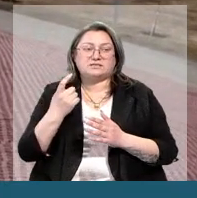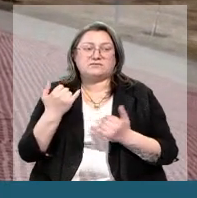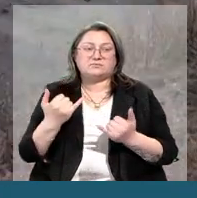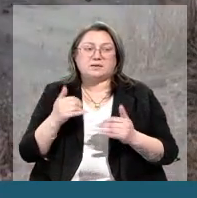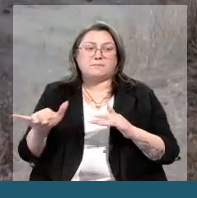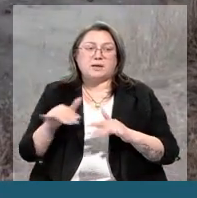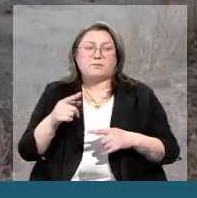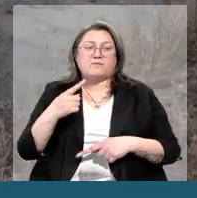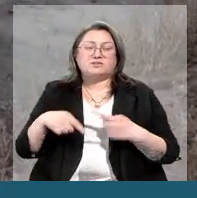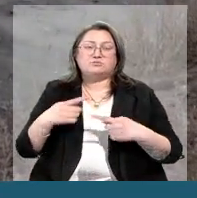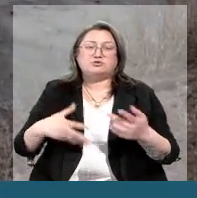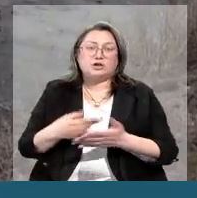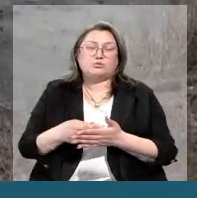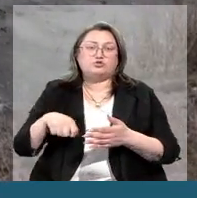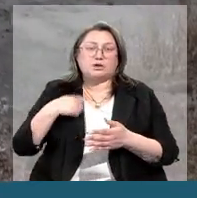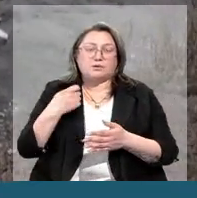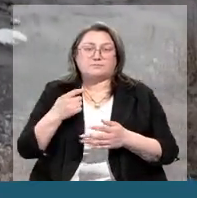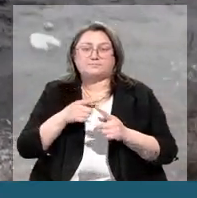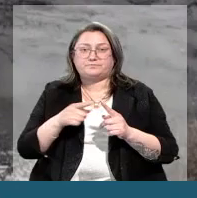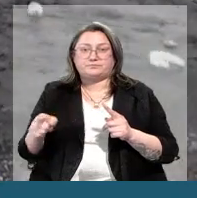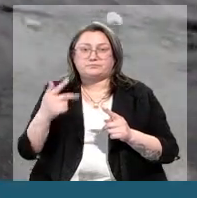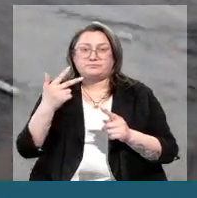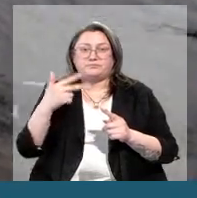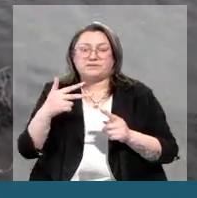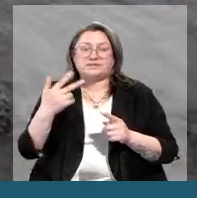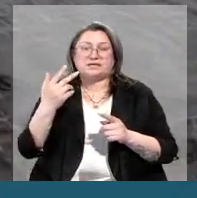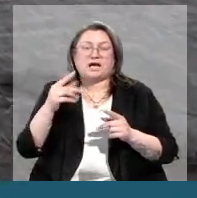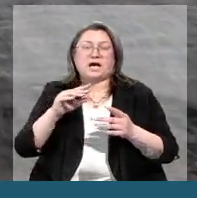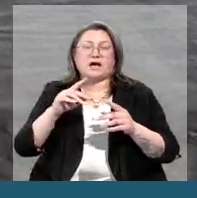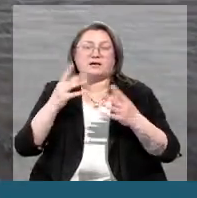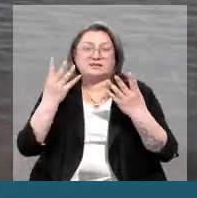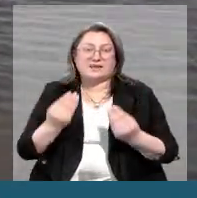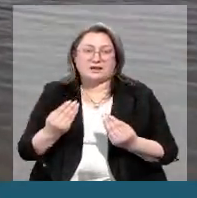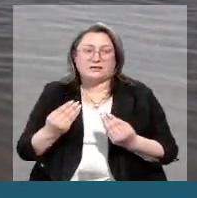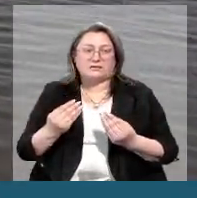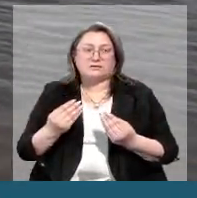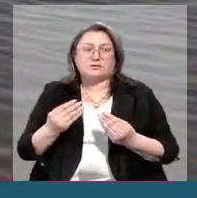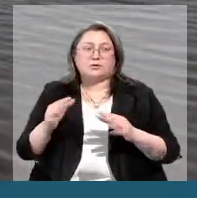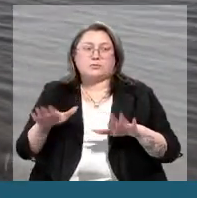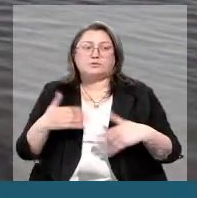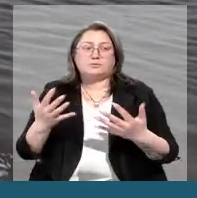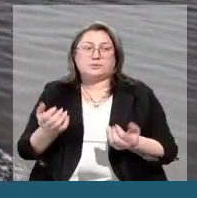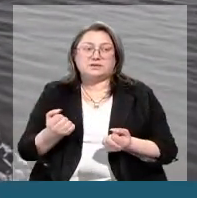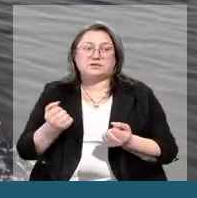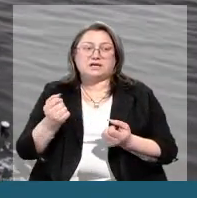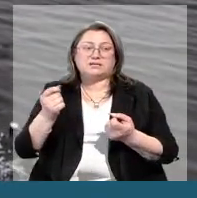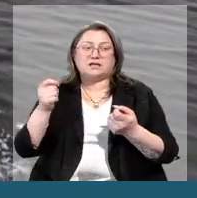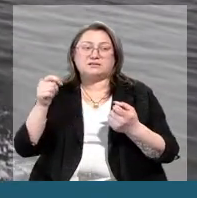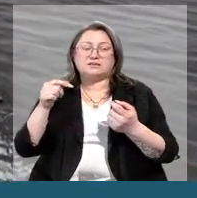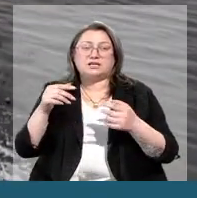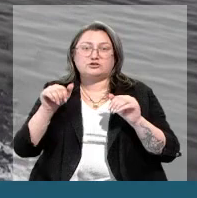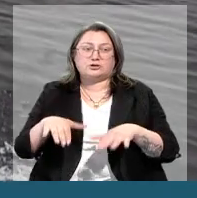өте ұшаралары теісті шежім қабылданғаннан кейін күнтізбелік 30 күн үшінде жүзіге асырылады. Алайда бұл мерзімді барынша қысқартуға